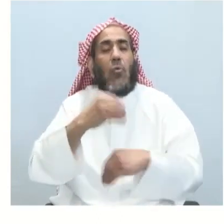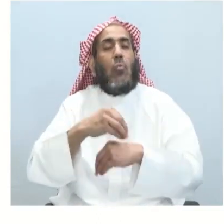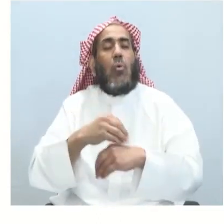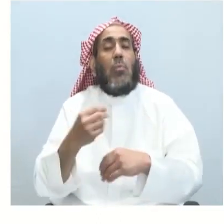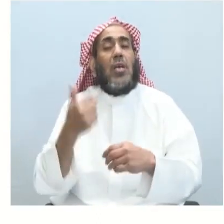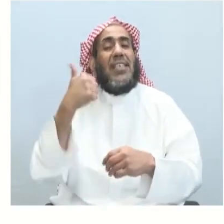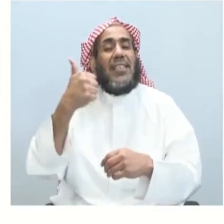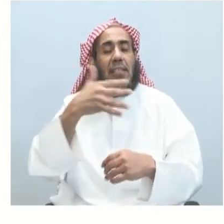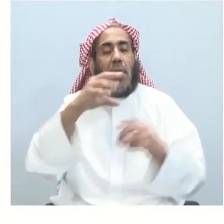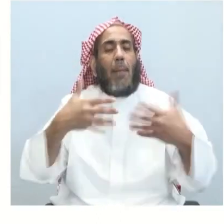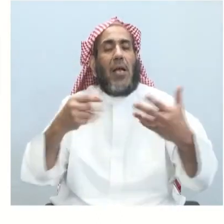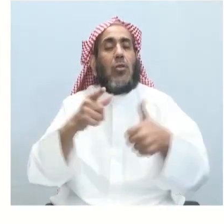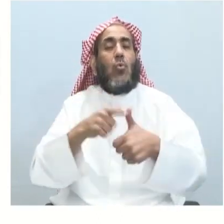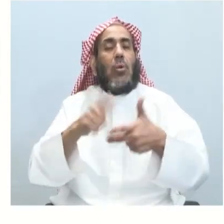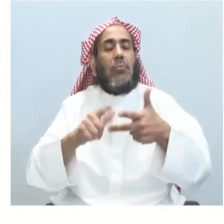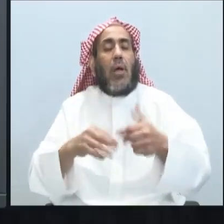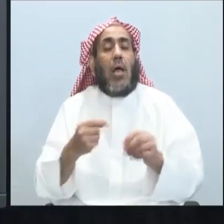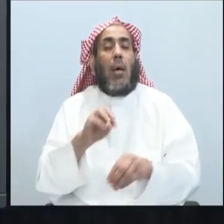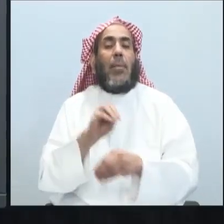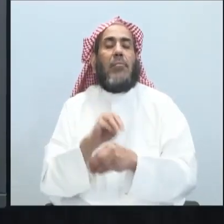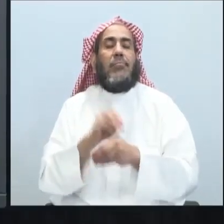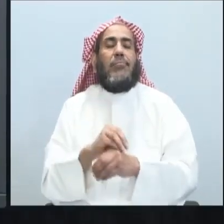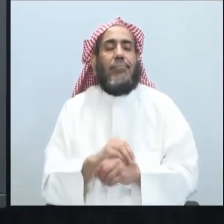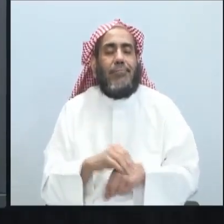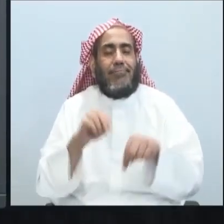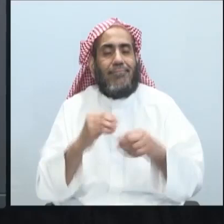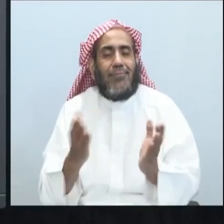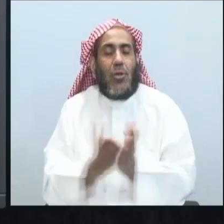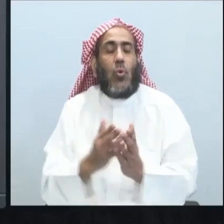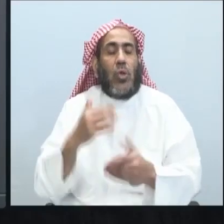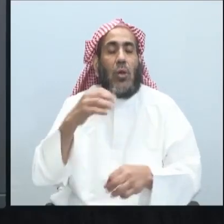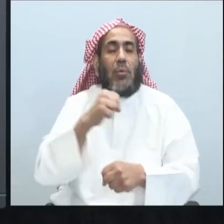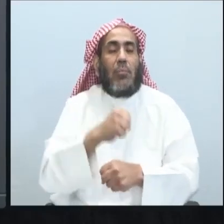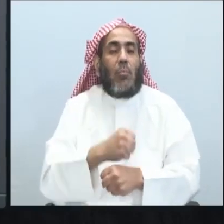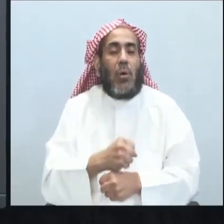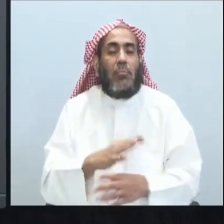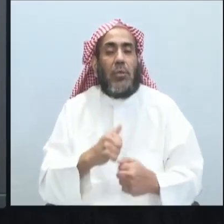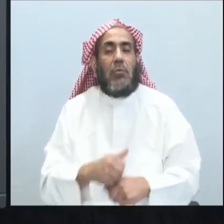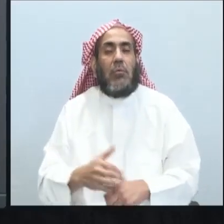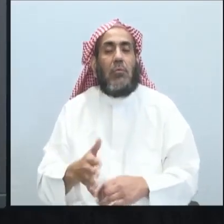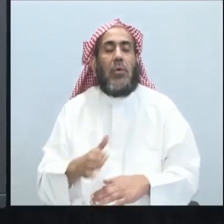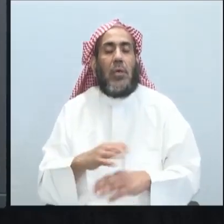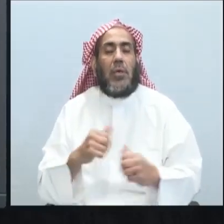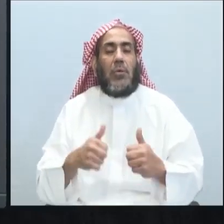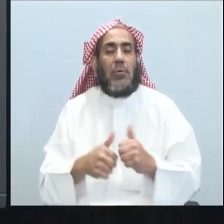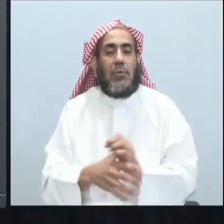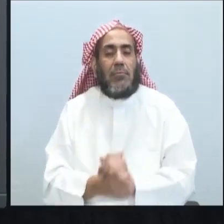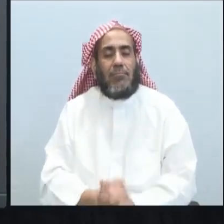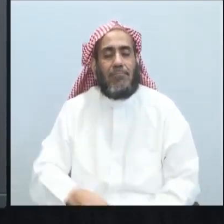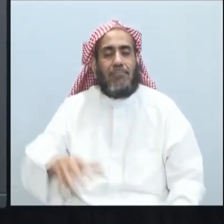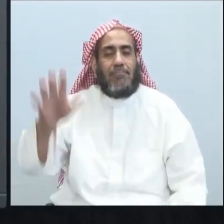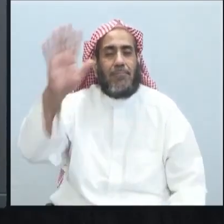لنص اب العلاء هذا ما اردنا ان نورده في هذا الدرس وصلى الله وسلم على نبينا محمد وعلى اله